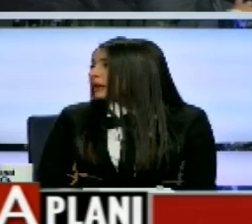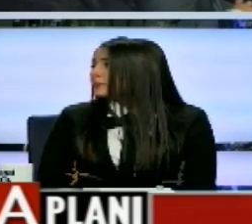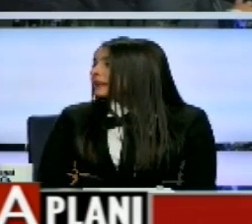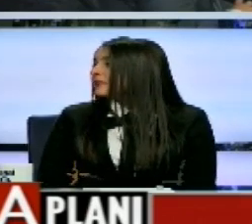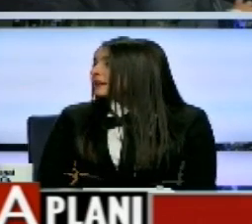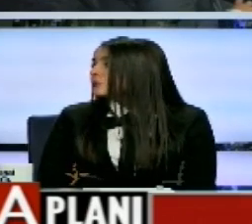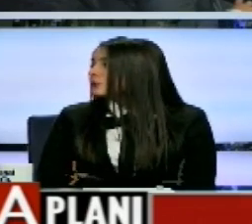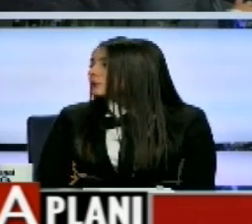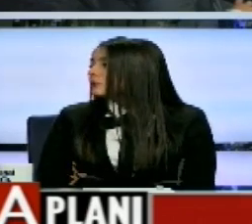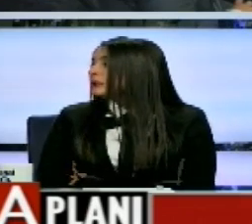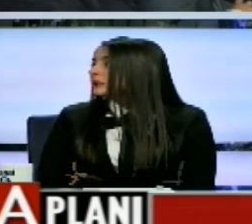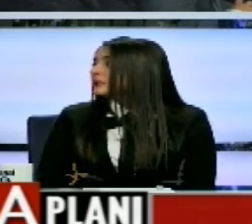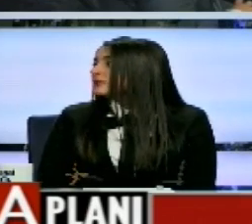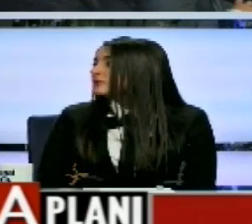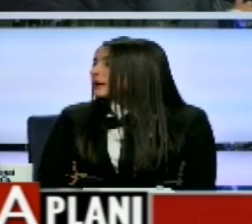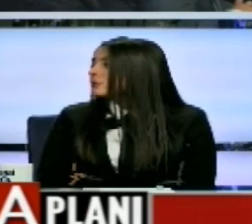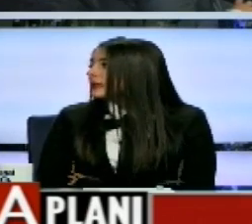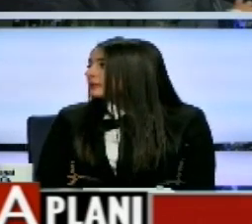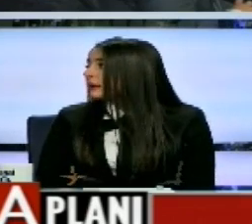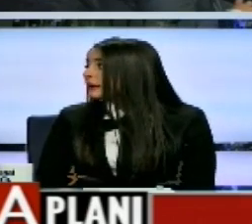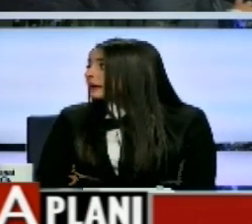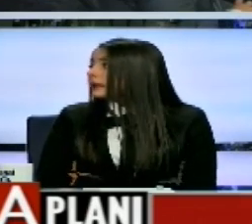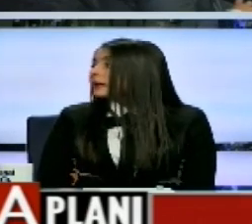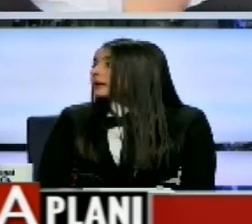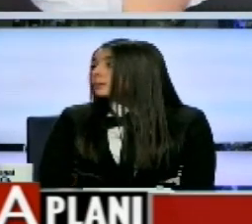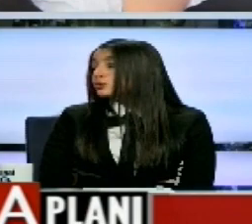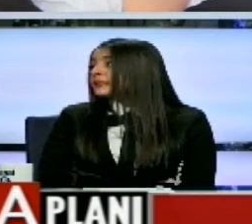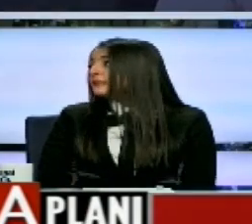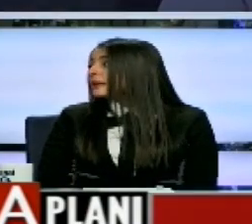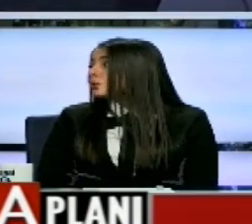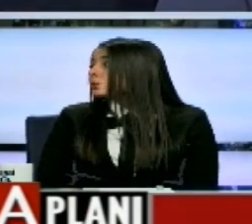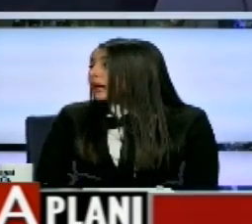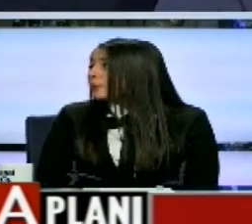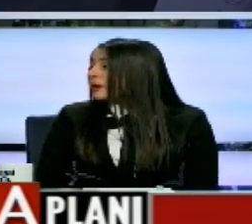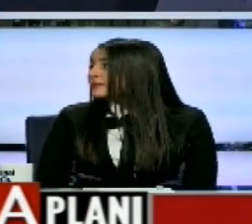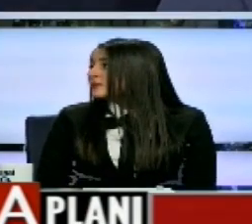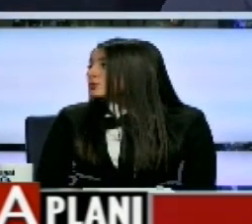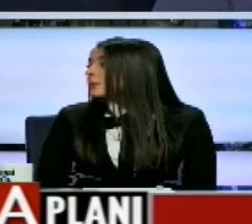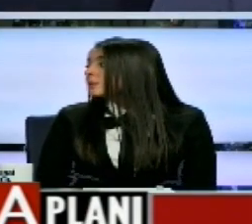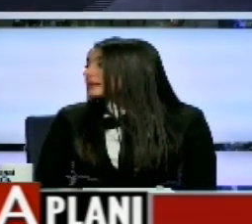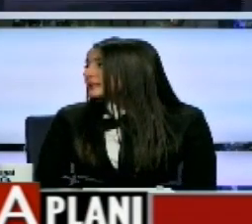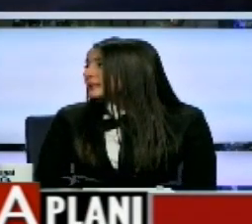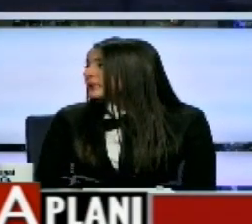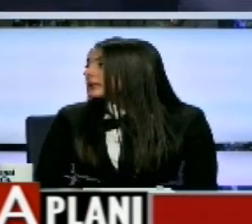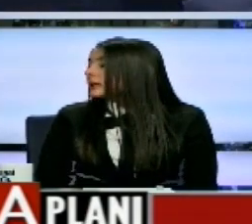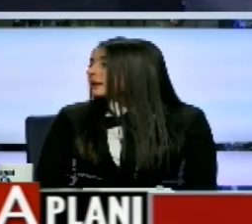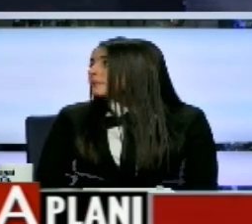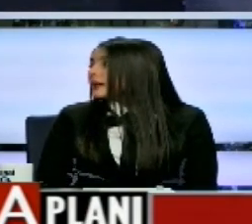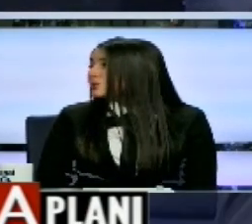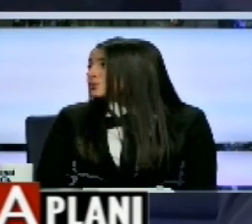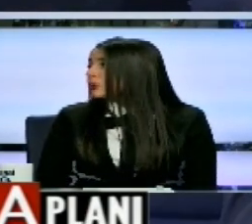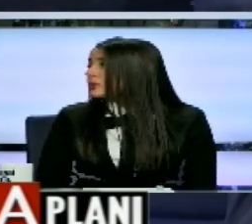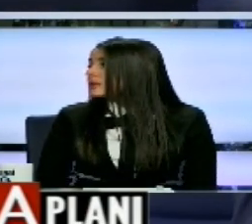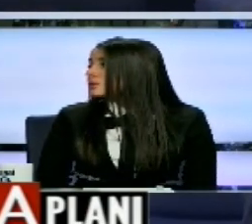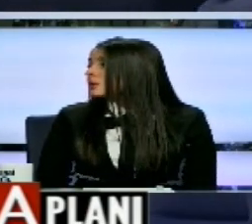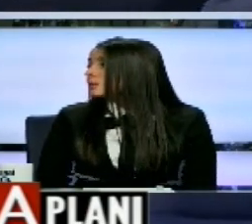olacak Milli Federasyon tarafından düzenlenen. Burada neden çok güzel bir organizasyon yapılmasın ki? Bence çok